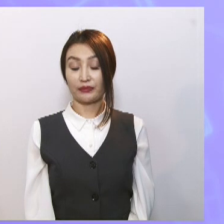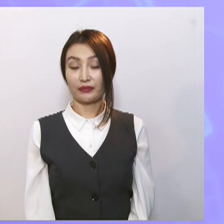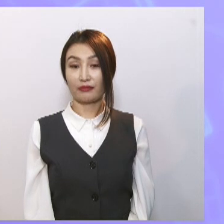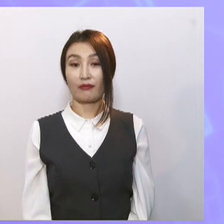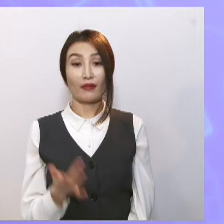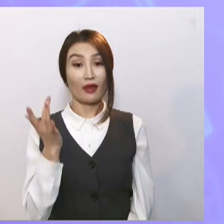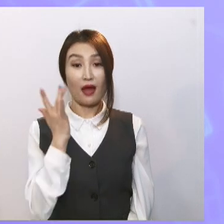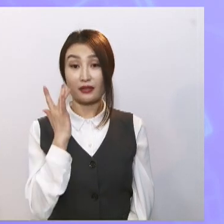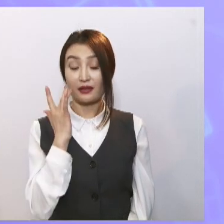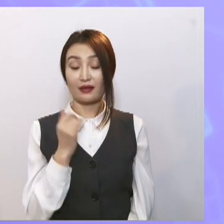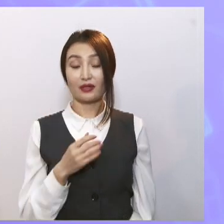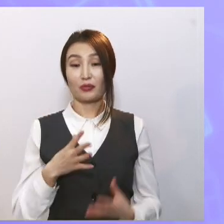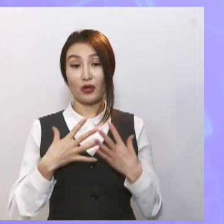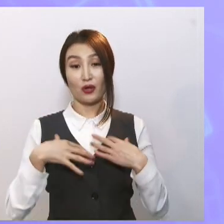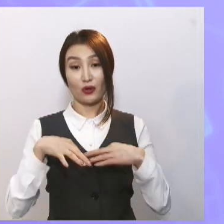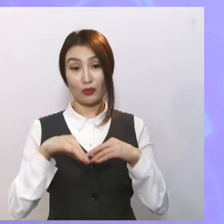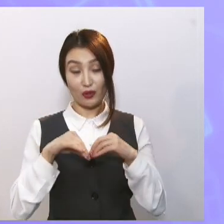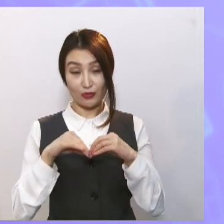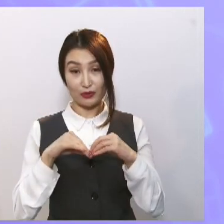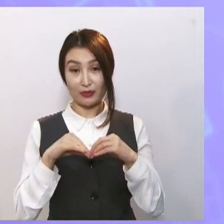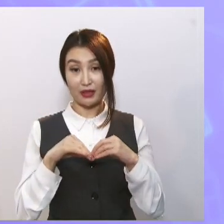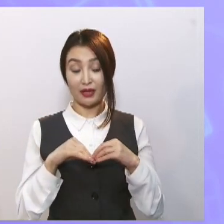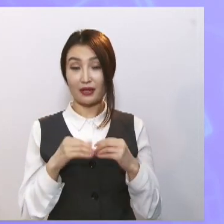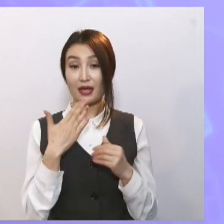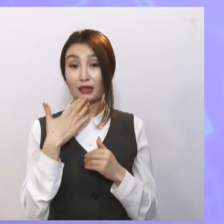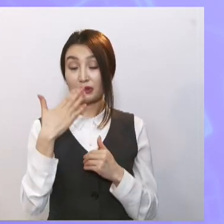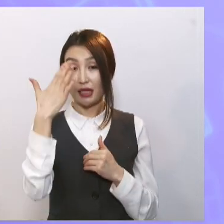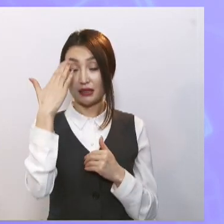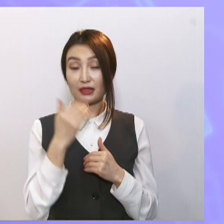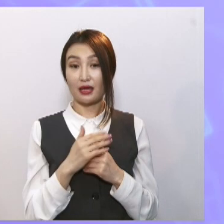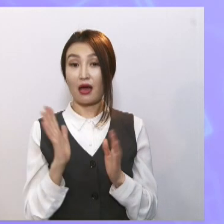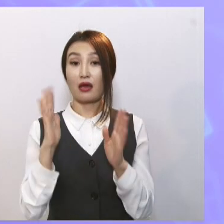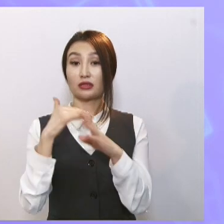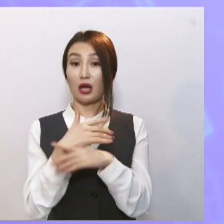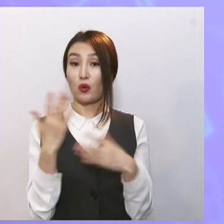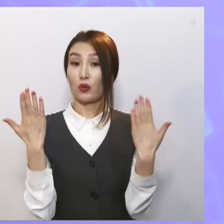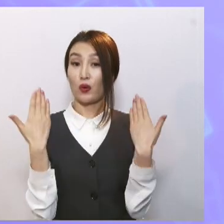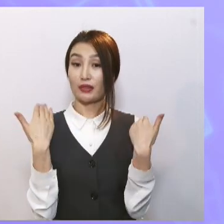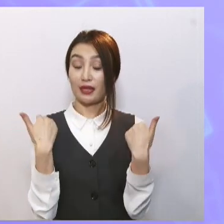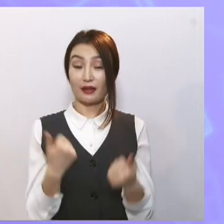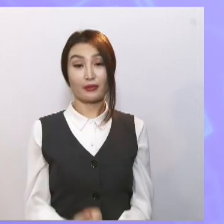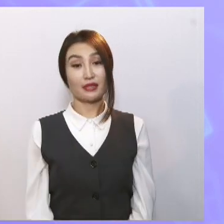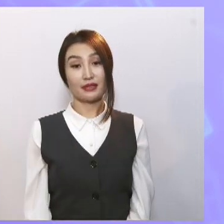Ар дайым үй бүлөбүз менен жайында жайлоодо эс алабыз.